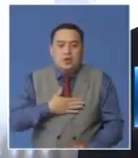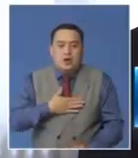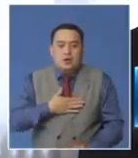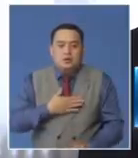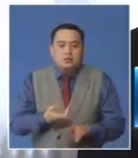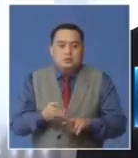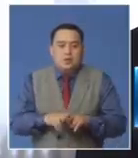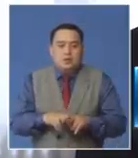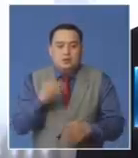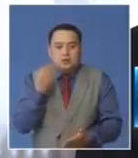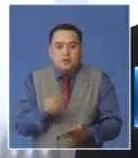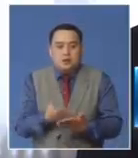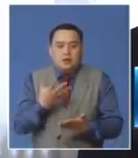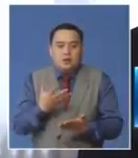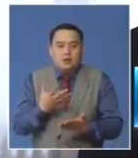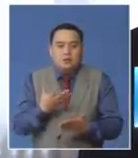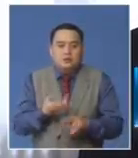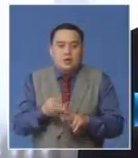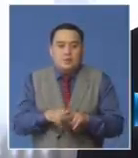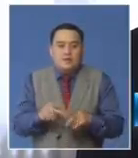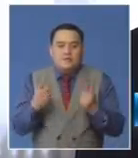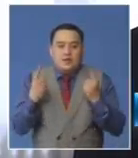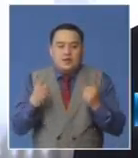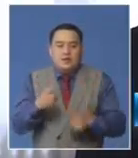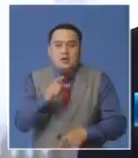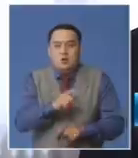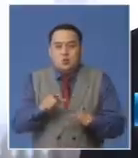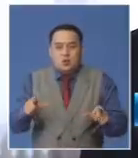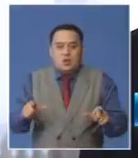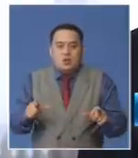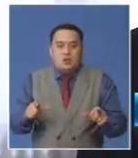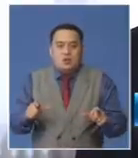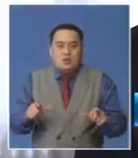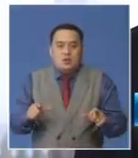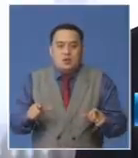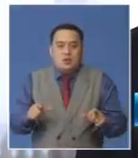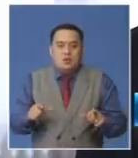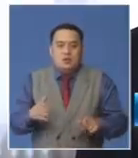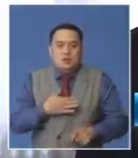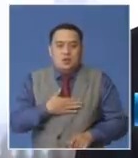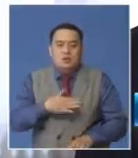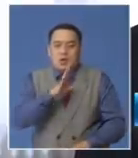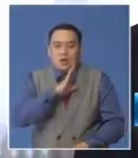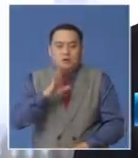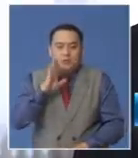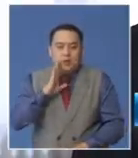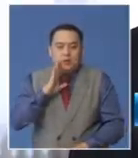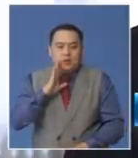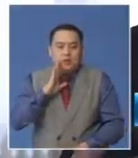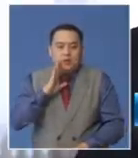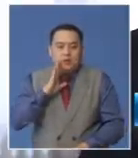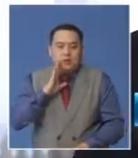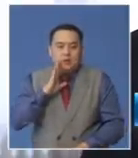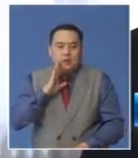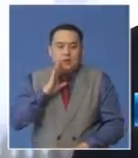самых дорогих самых великих людей можно сказать это наша мать вроде